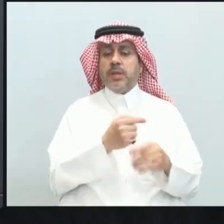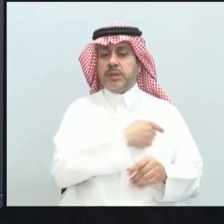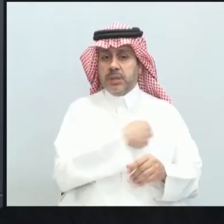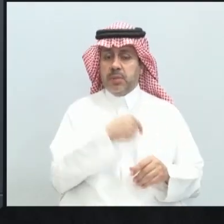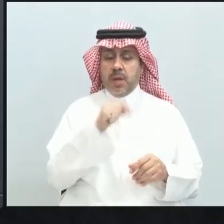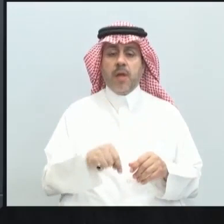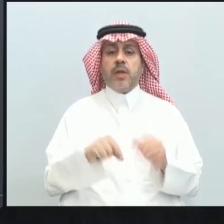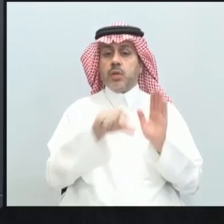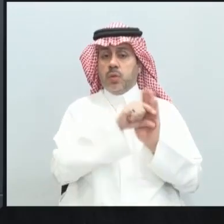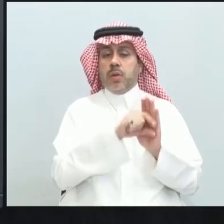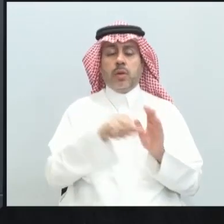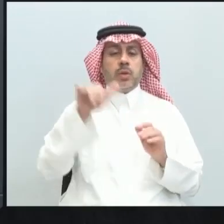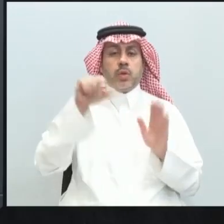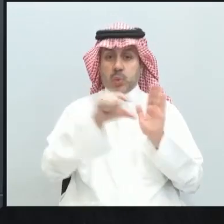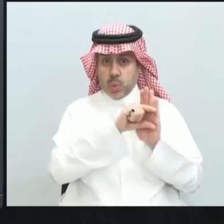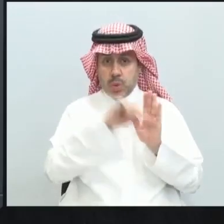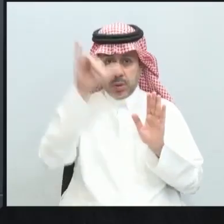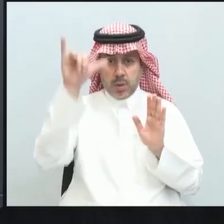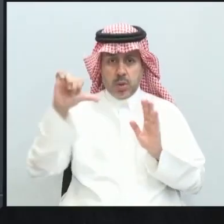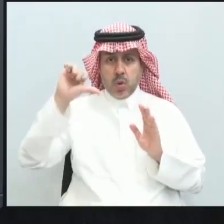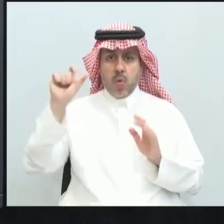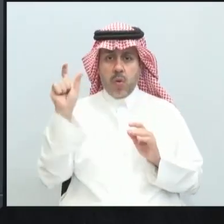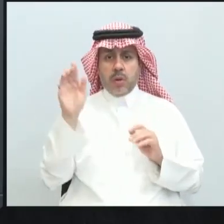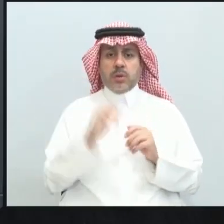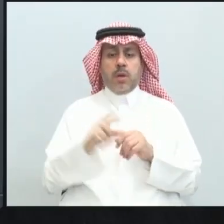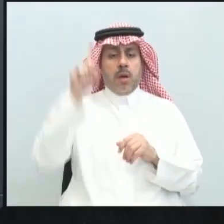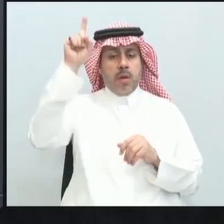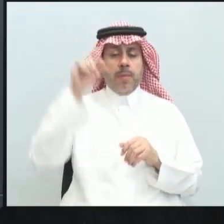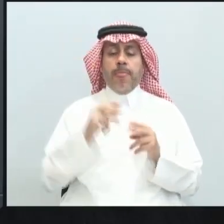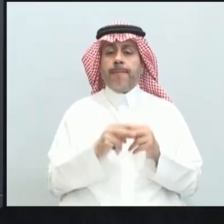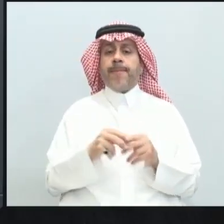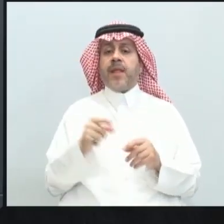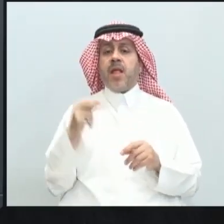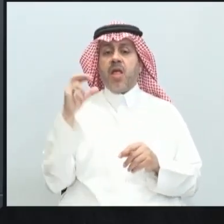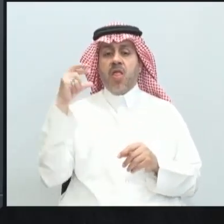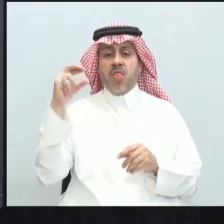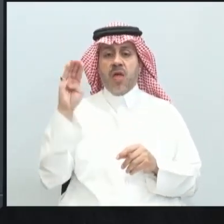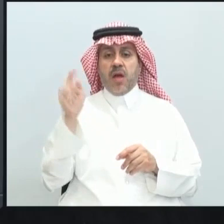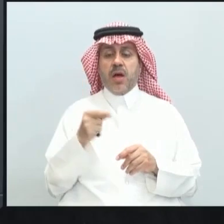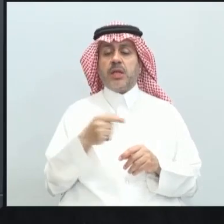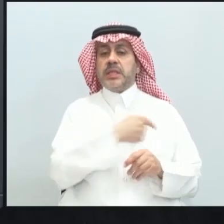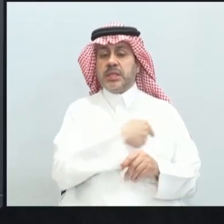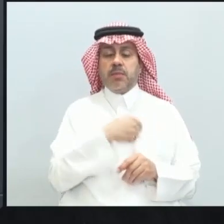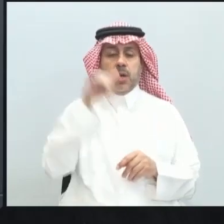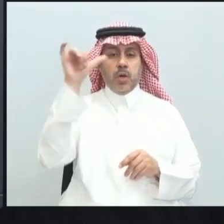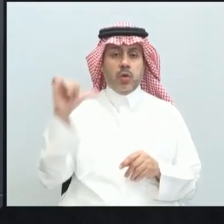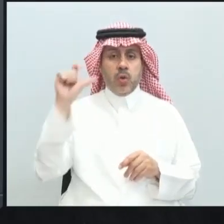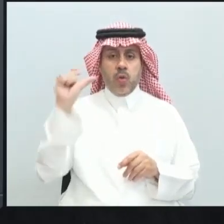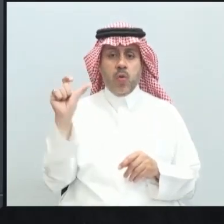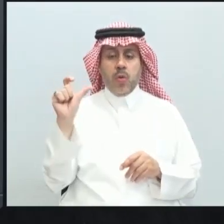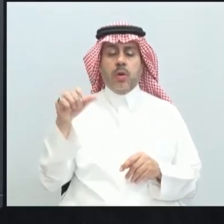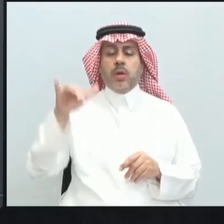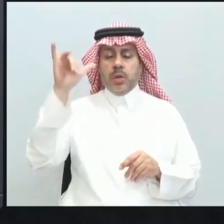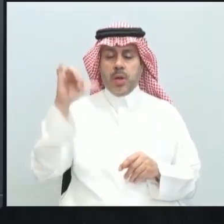بهذا الاسم بسوره يونس لان الله تعالى ذكر فيها اسم نبي الله يونس ابن متى عليه السلام